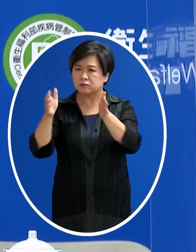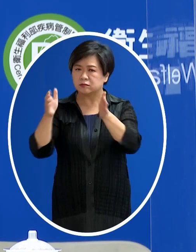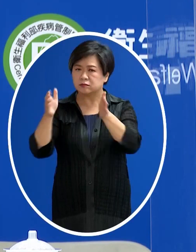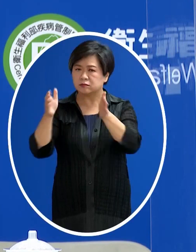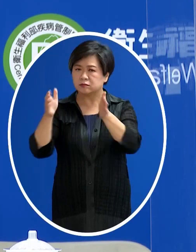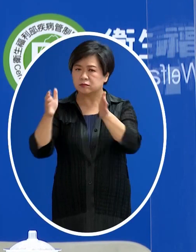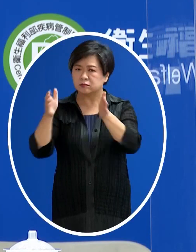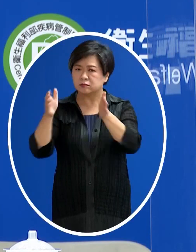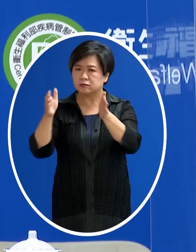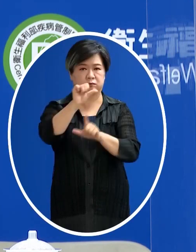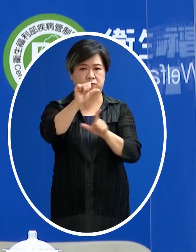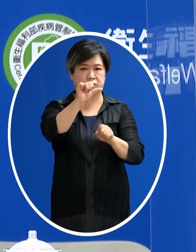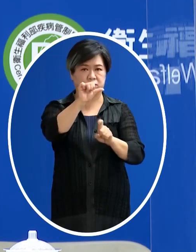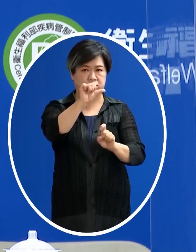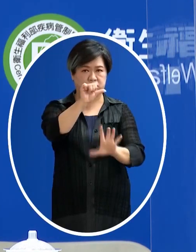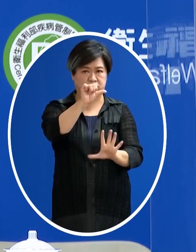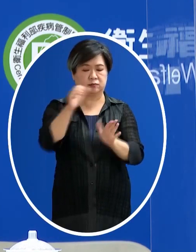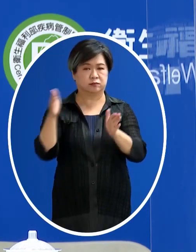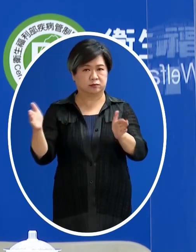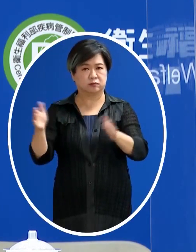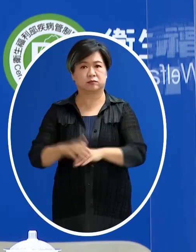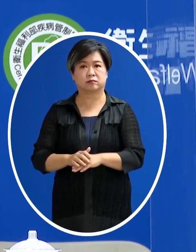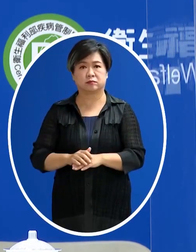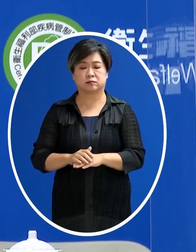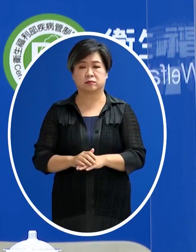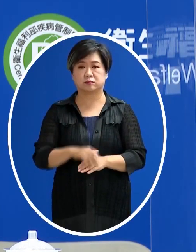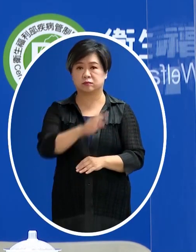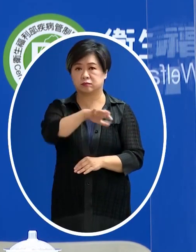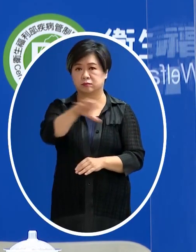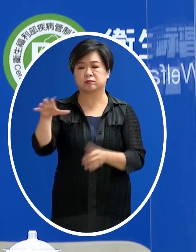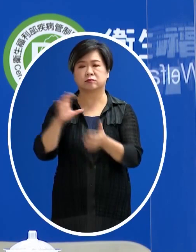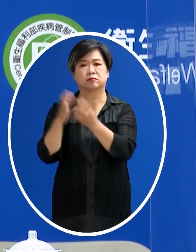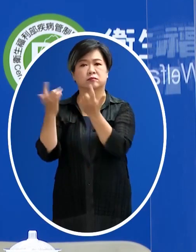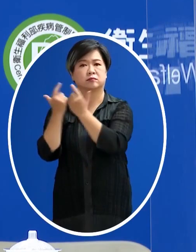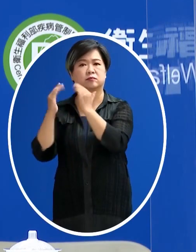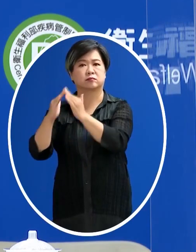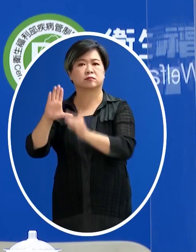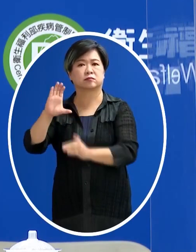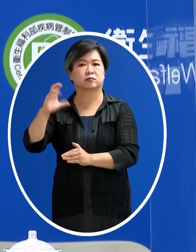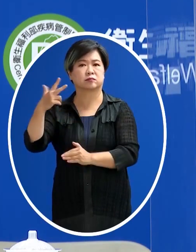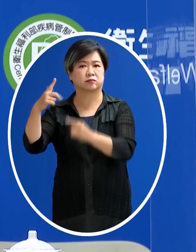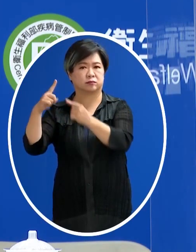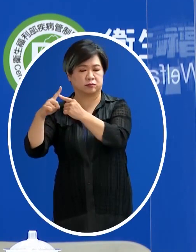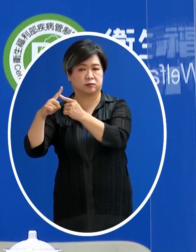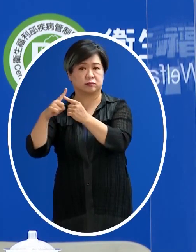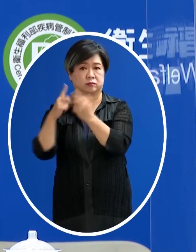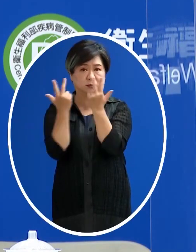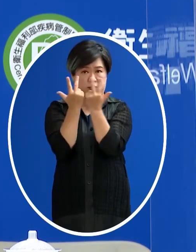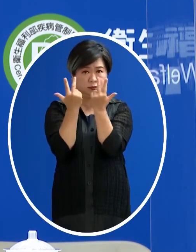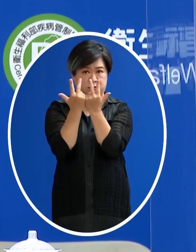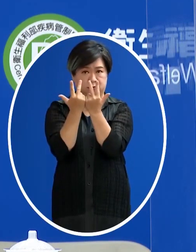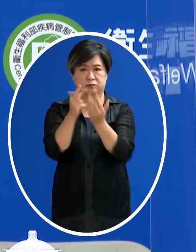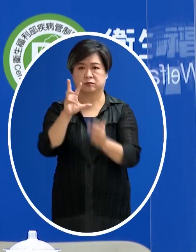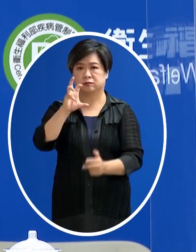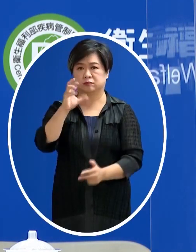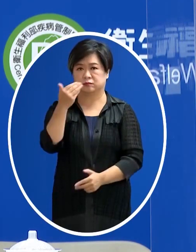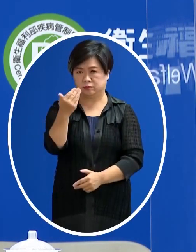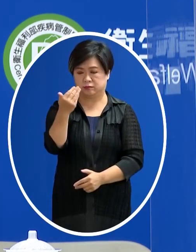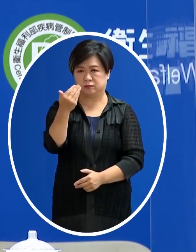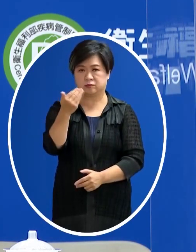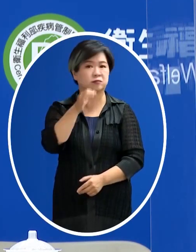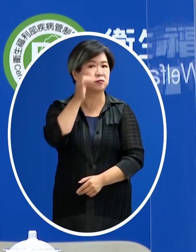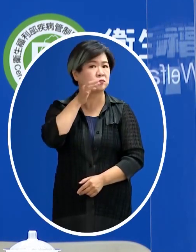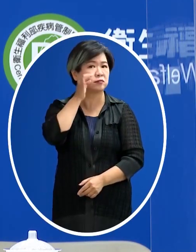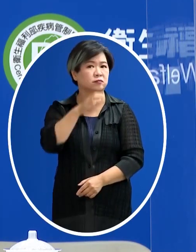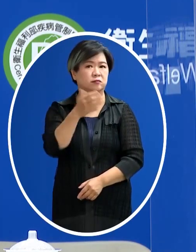到5月15日。居住的县市分为台北市97例，新北市89例，彰